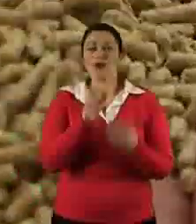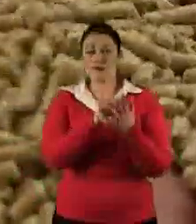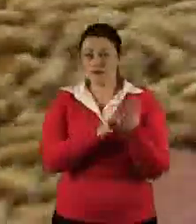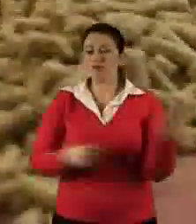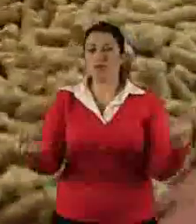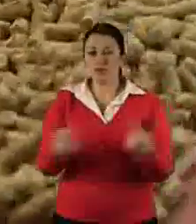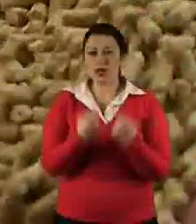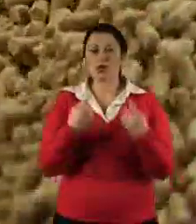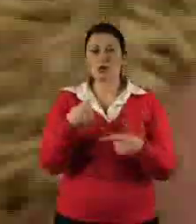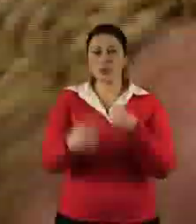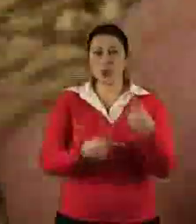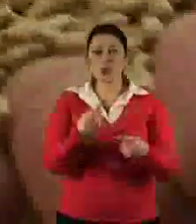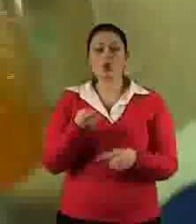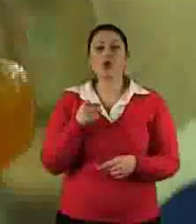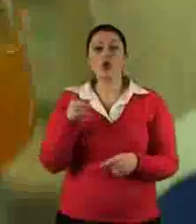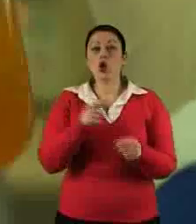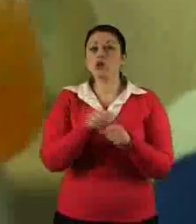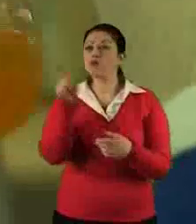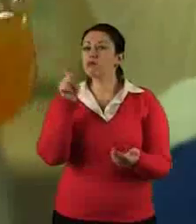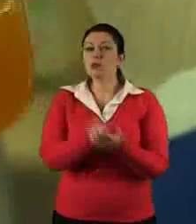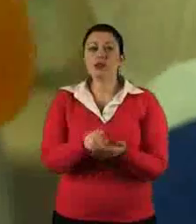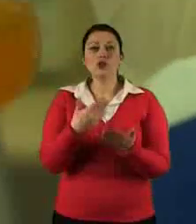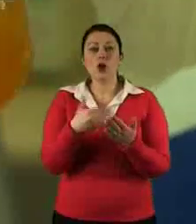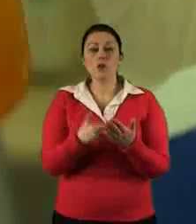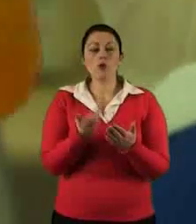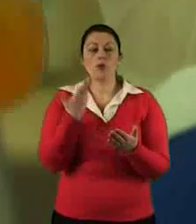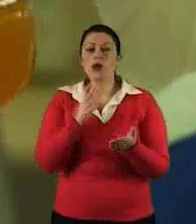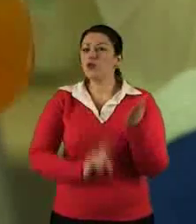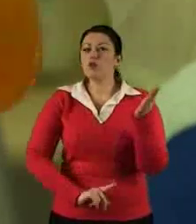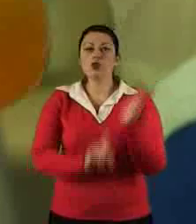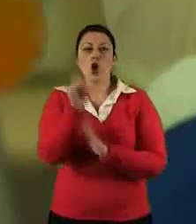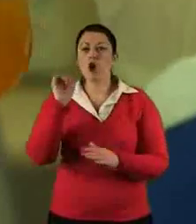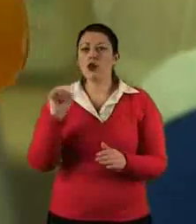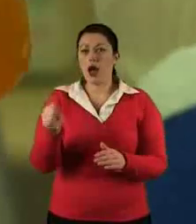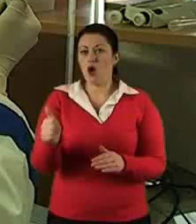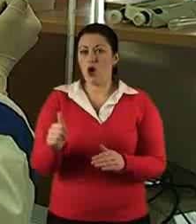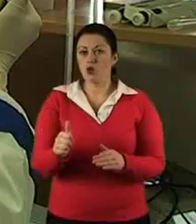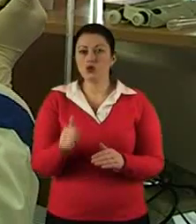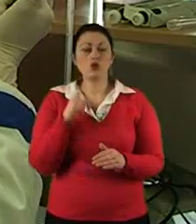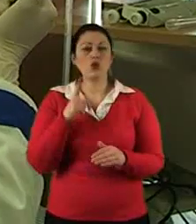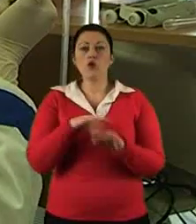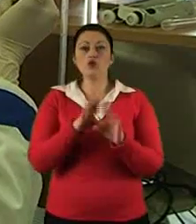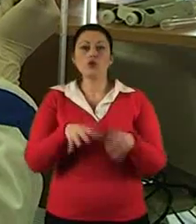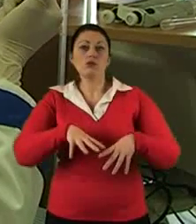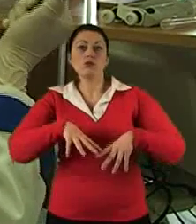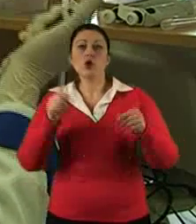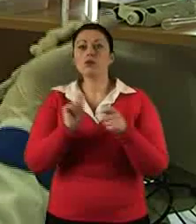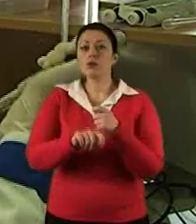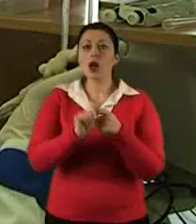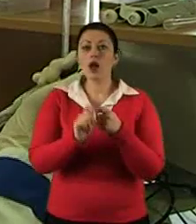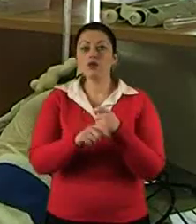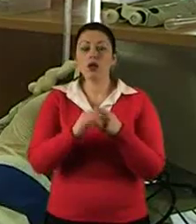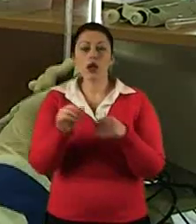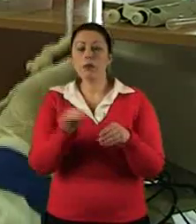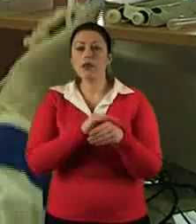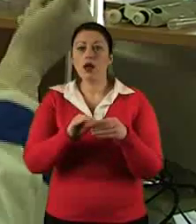którym ta wytwórnia pasz doskonale sobie radzi. Kluczem do sukcesu jest zachowanie wysokich standardów jakości. Wszystko zaczyna